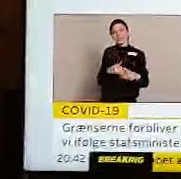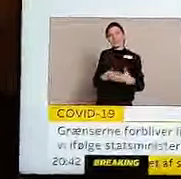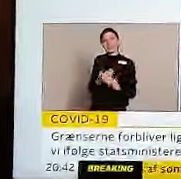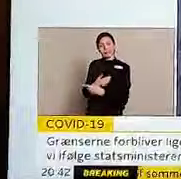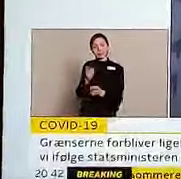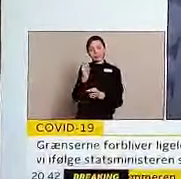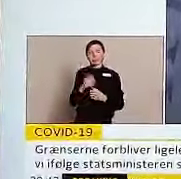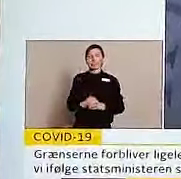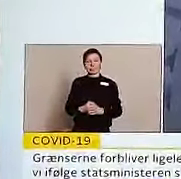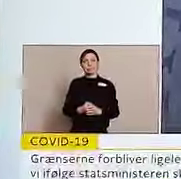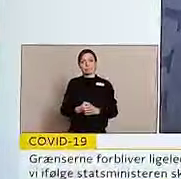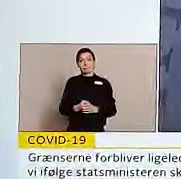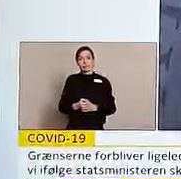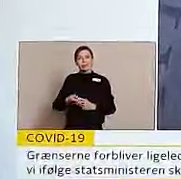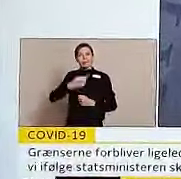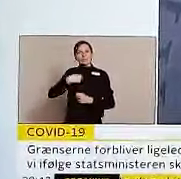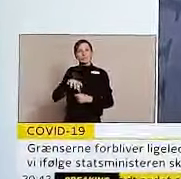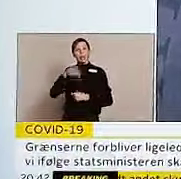الطبيعية.